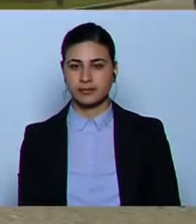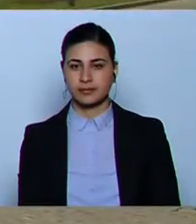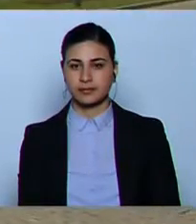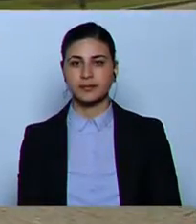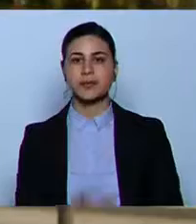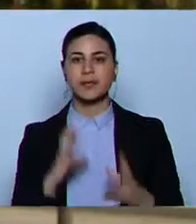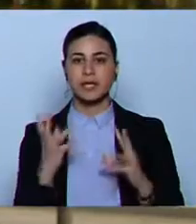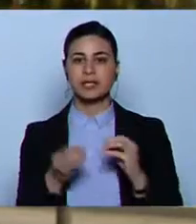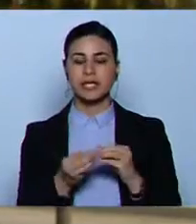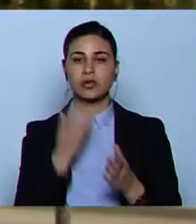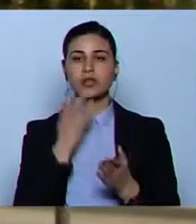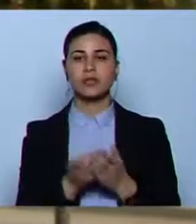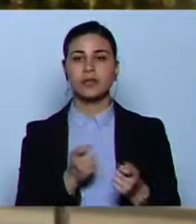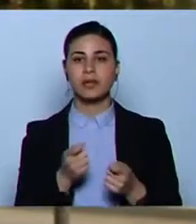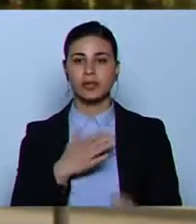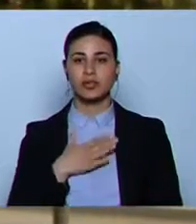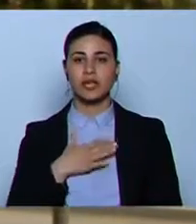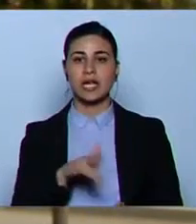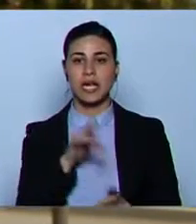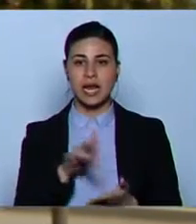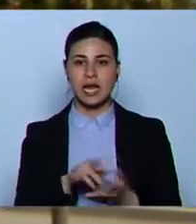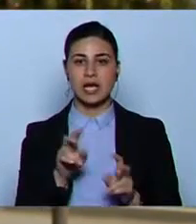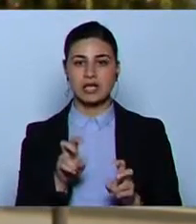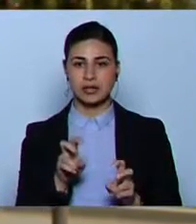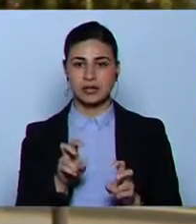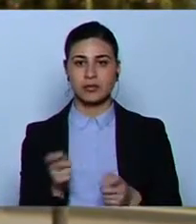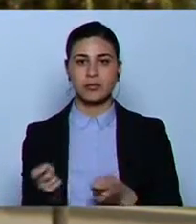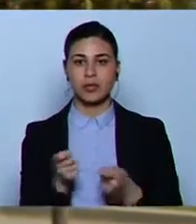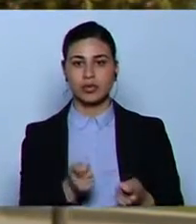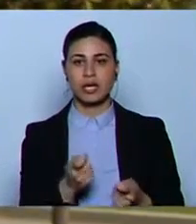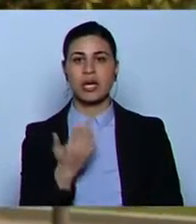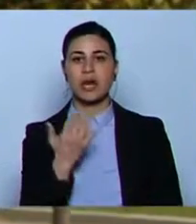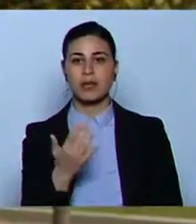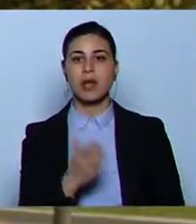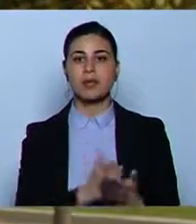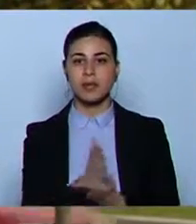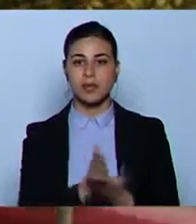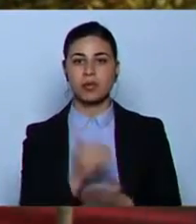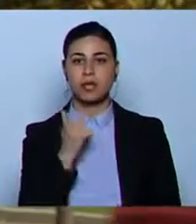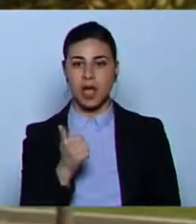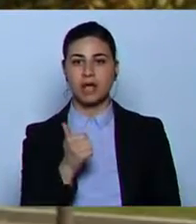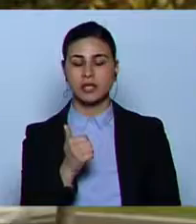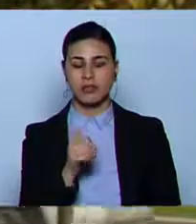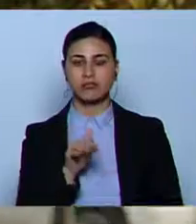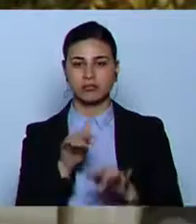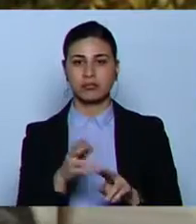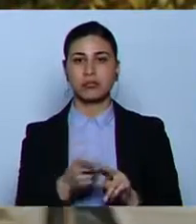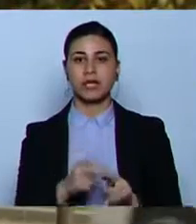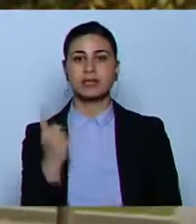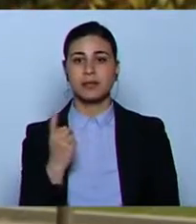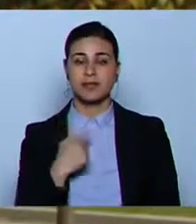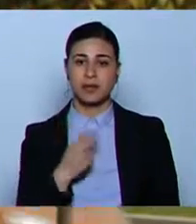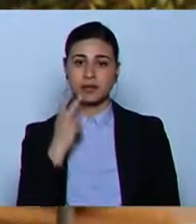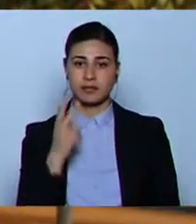ზოგადად თვითმართველობა ჩვენ ქალაქ ჩვენი ქალაქისთვის მოიტანა რამოდენიმე მიმართულებით სიკეთეები. ეს არის პირველი, მე